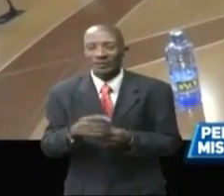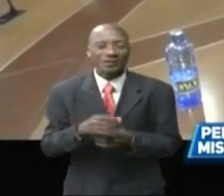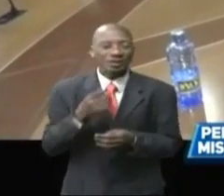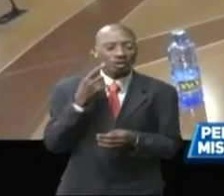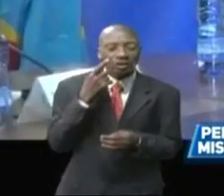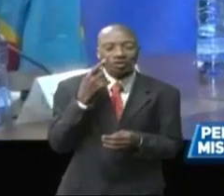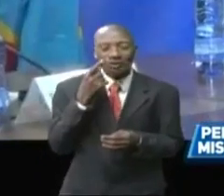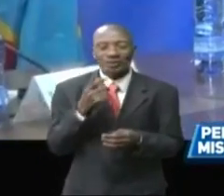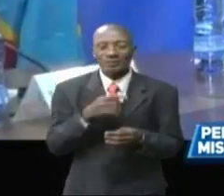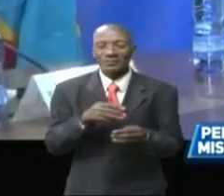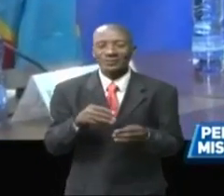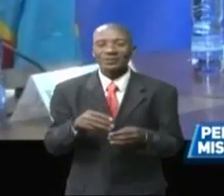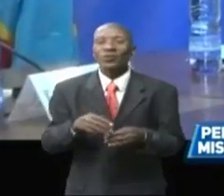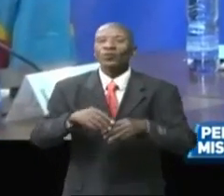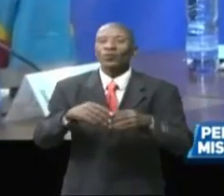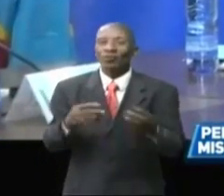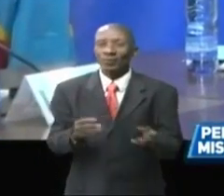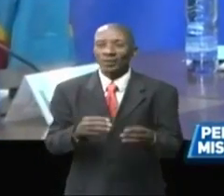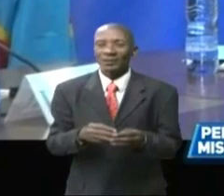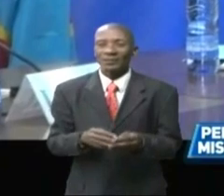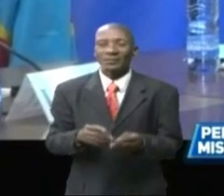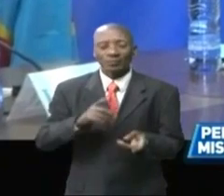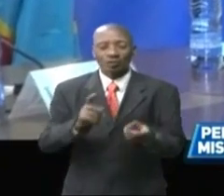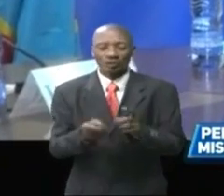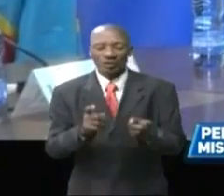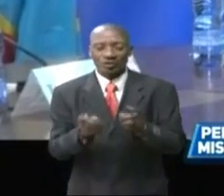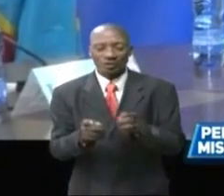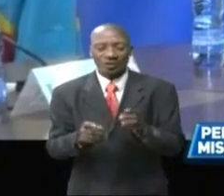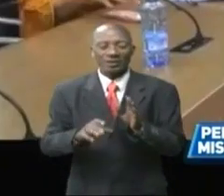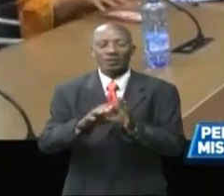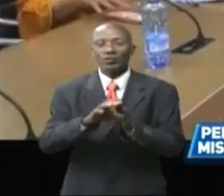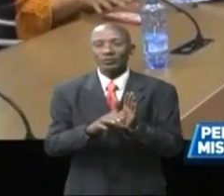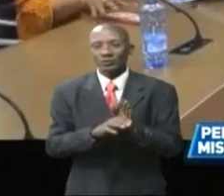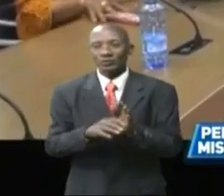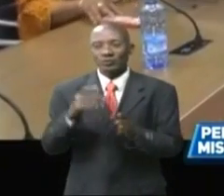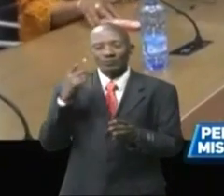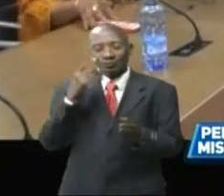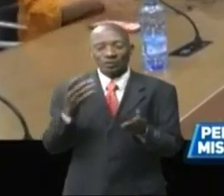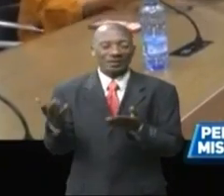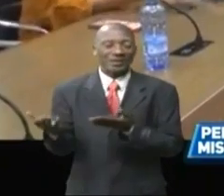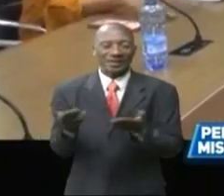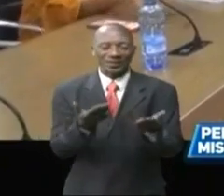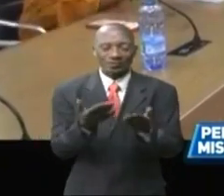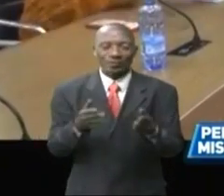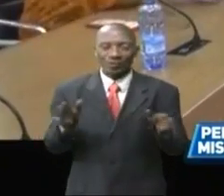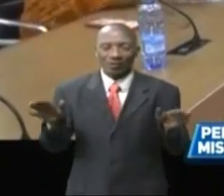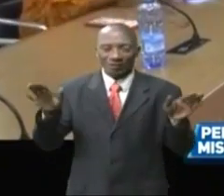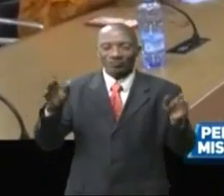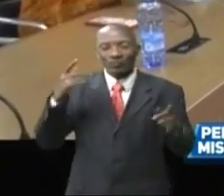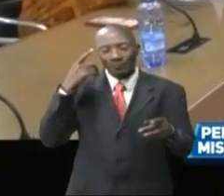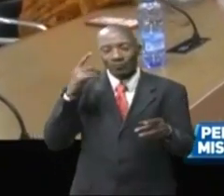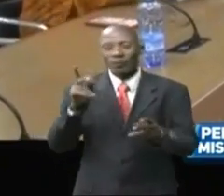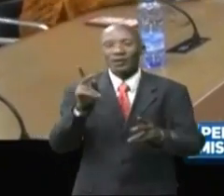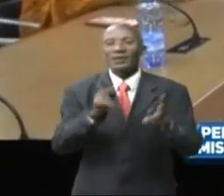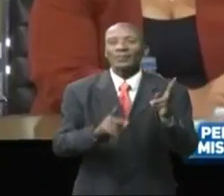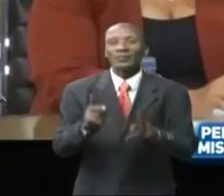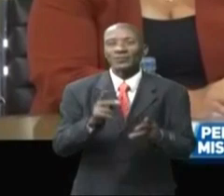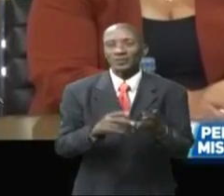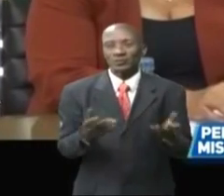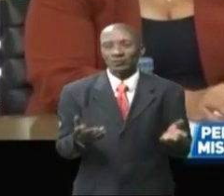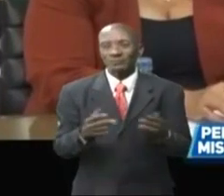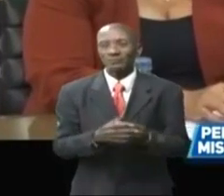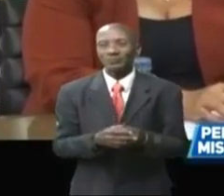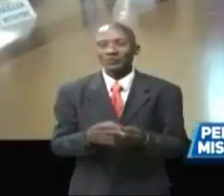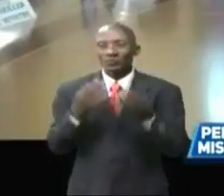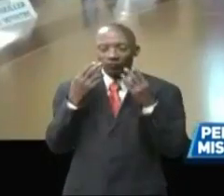de desserte aérienne, le respect des horaires des vols, la restauration, la nécessité de communiquer également en français pendant les vols